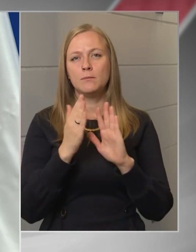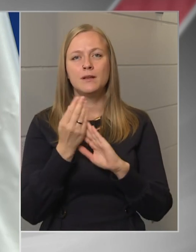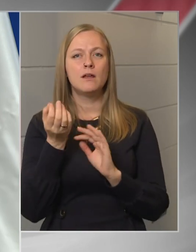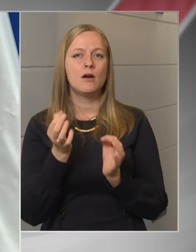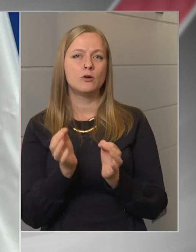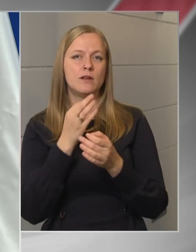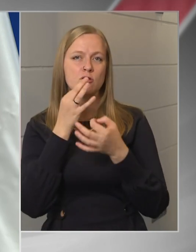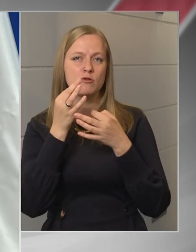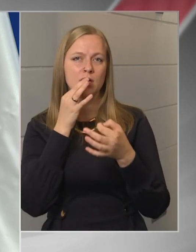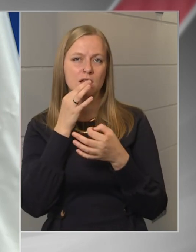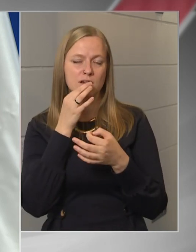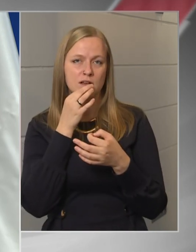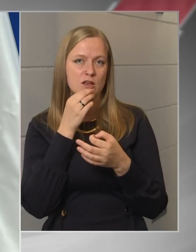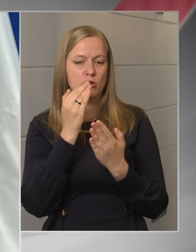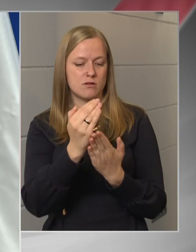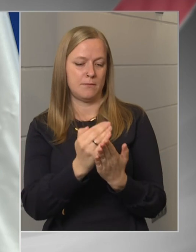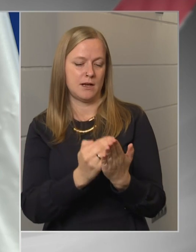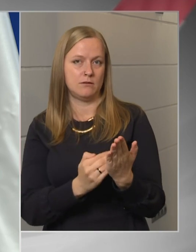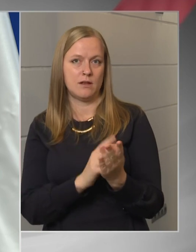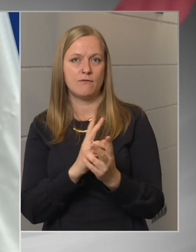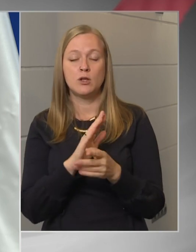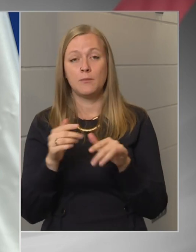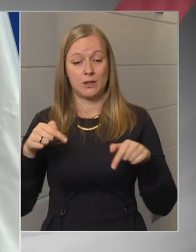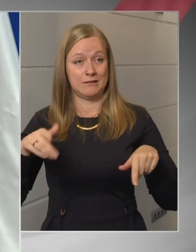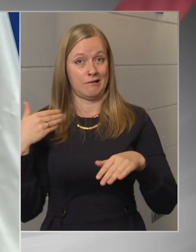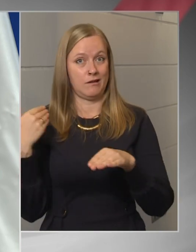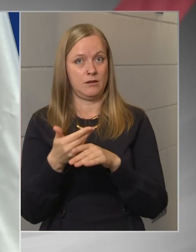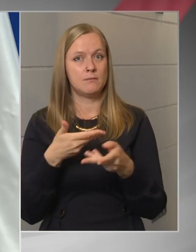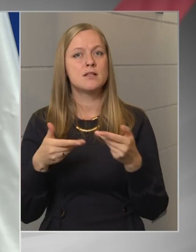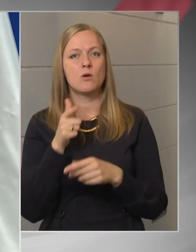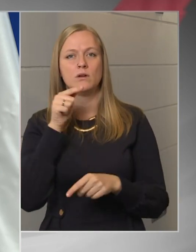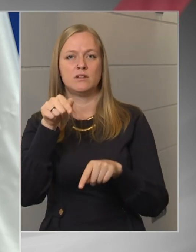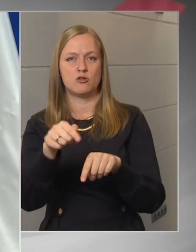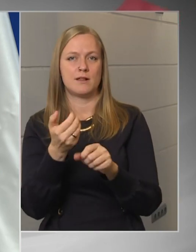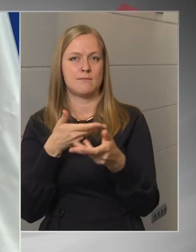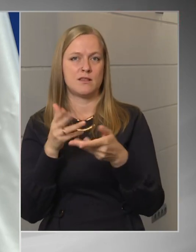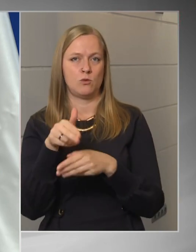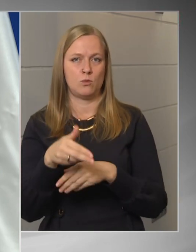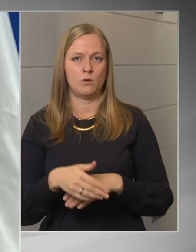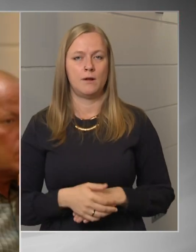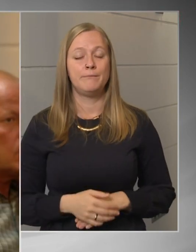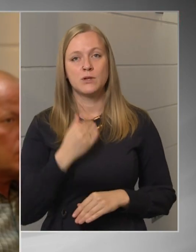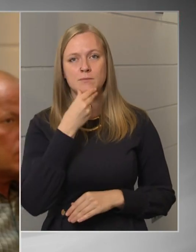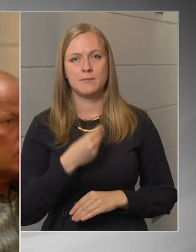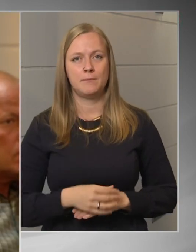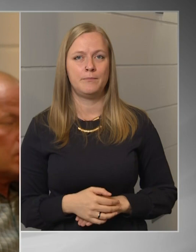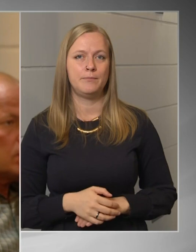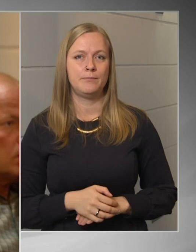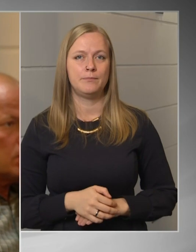aktuális kérdés az napi rendben van, tehát nagyjából, amiről itt eddig beszéltünk, arra ott is fogunk beszélni. Köszönöm szépen.